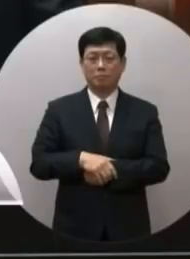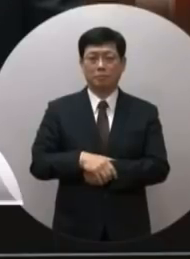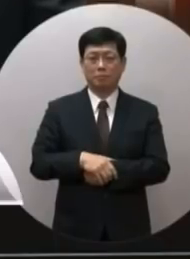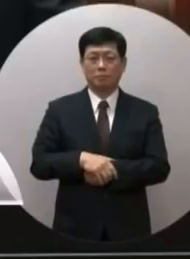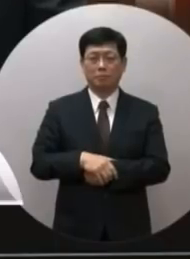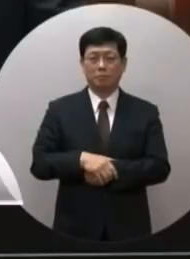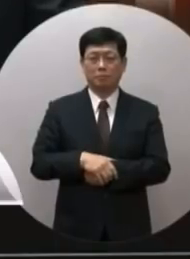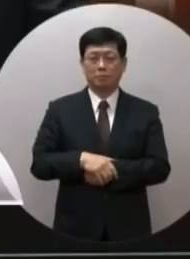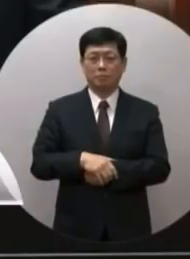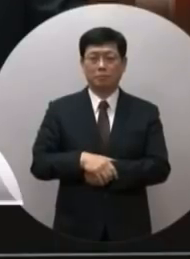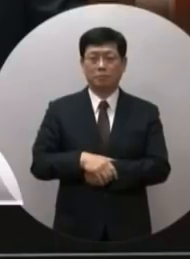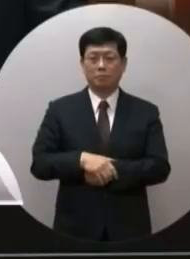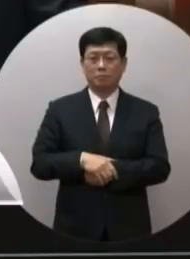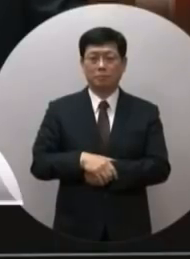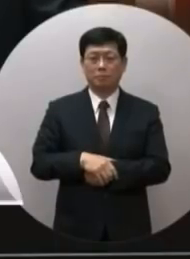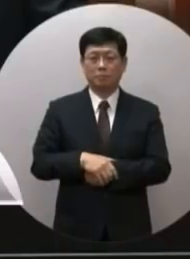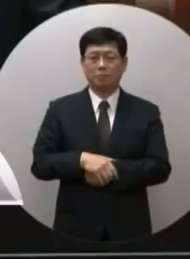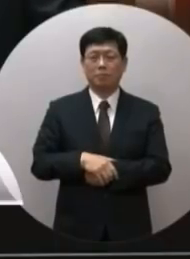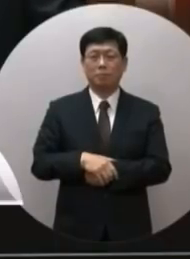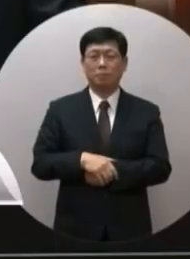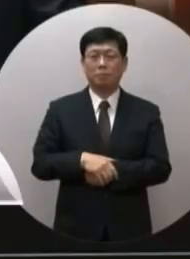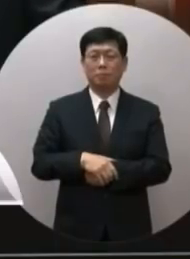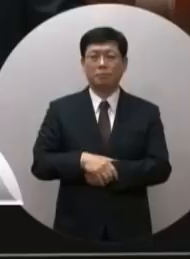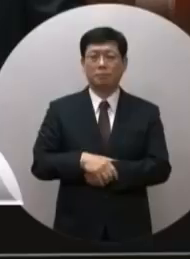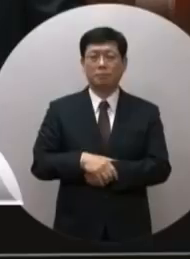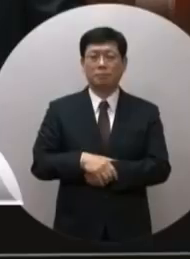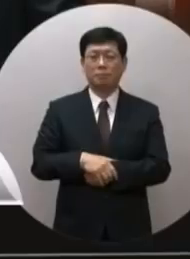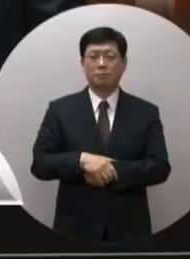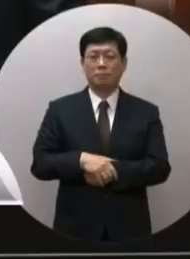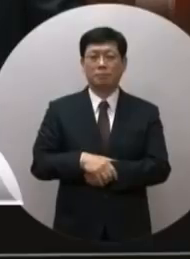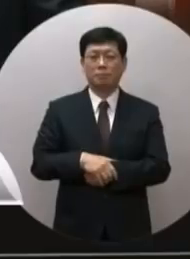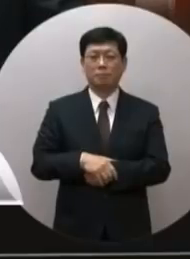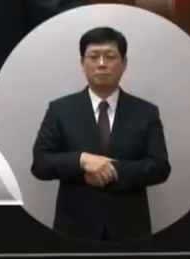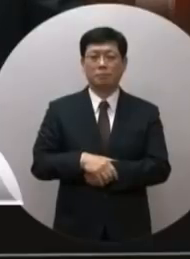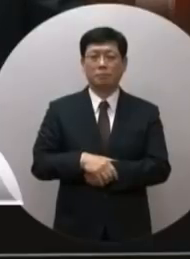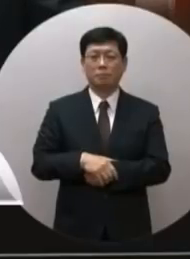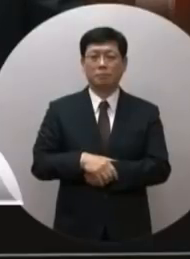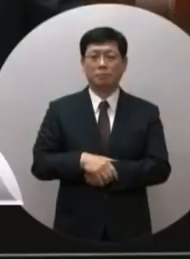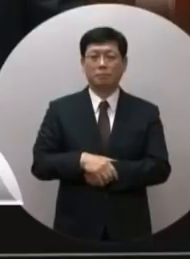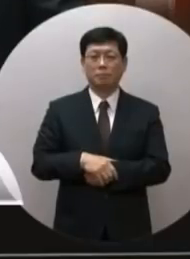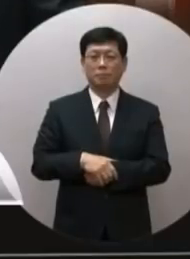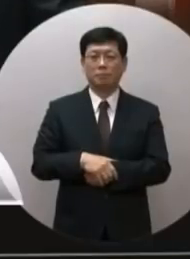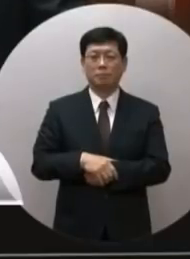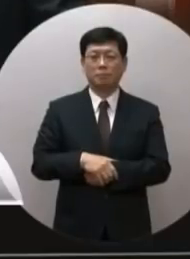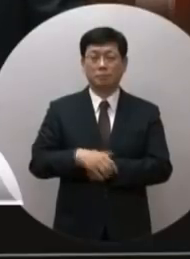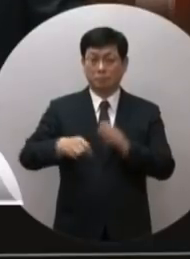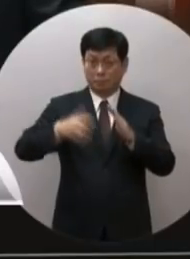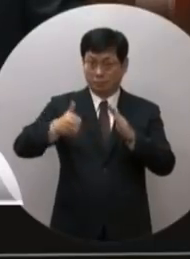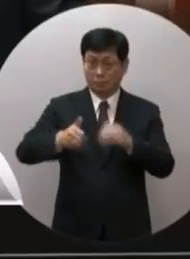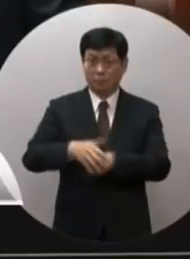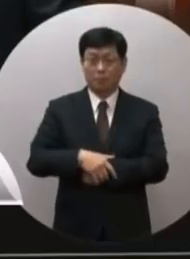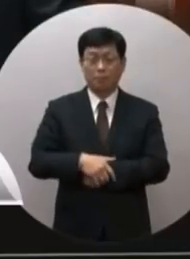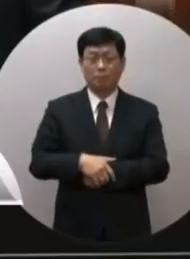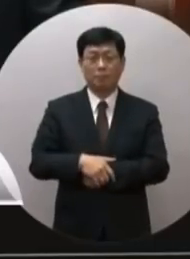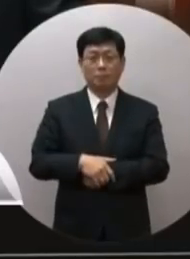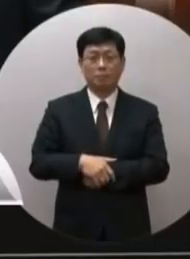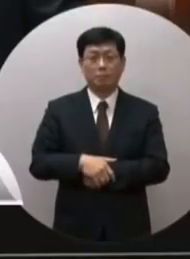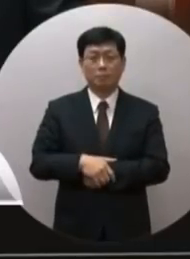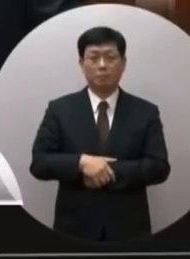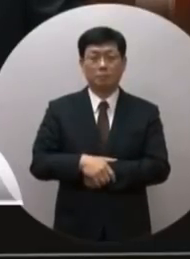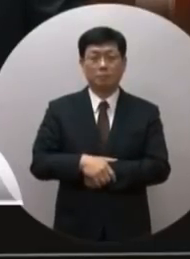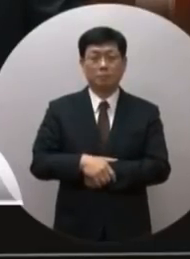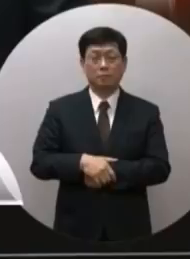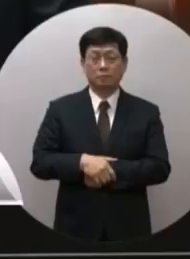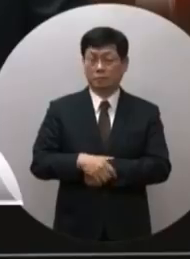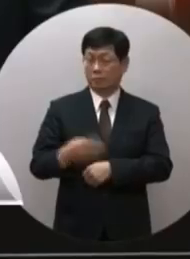院委员所说，全世界疫情真的还在变化中。 院长，